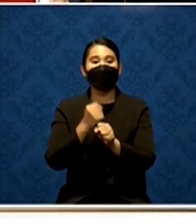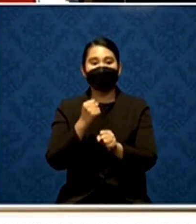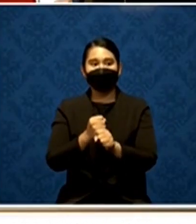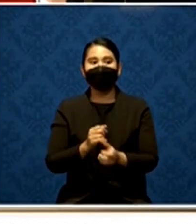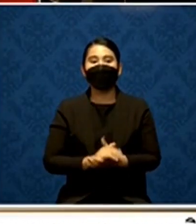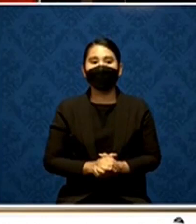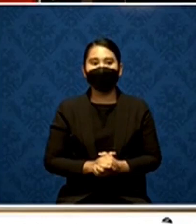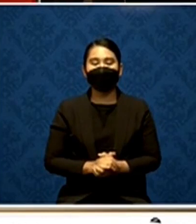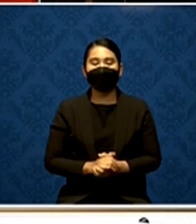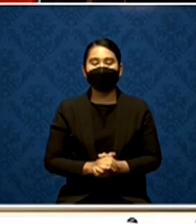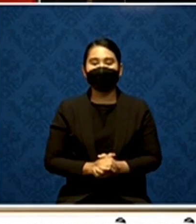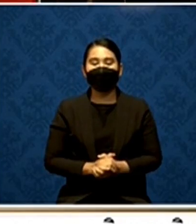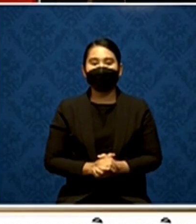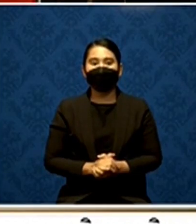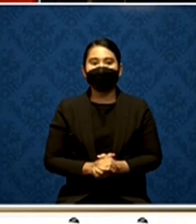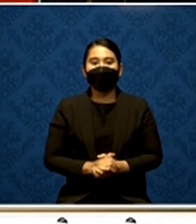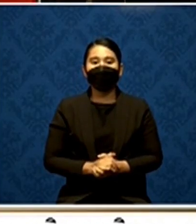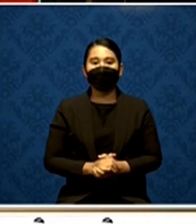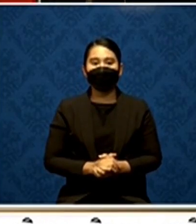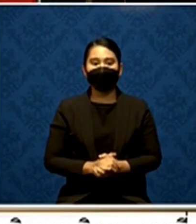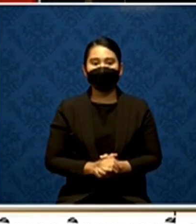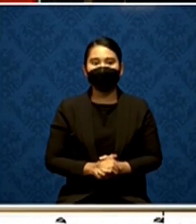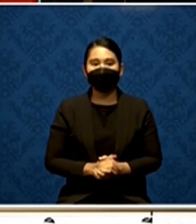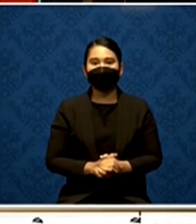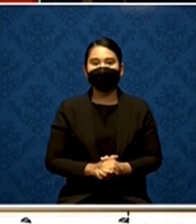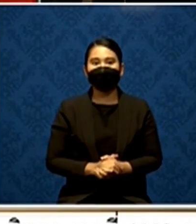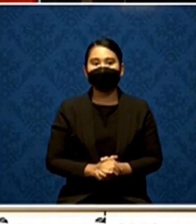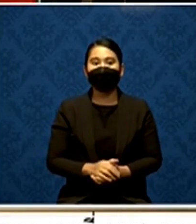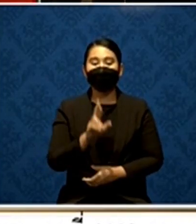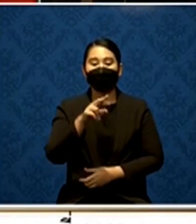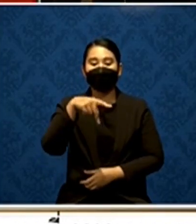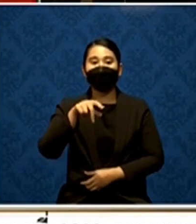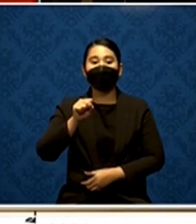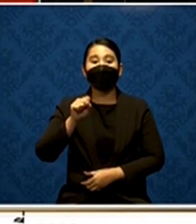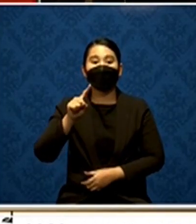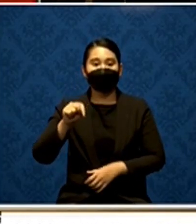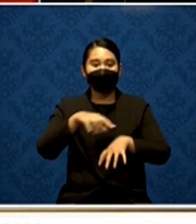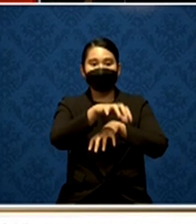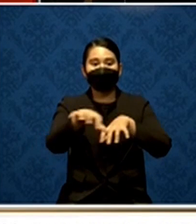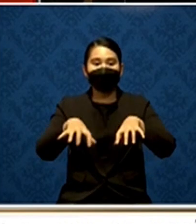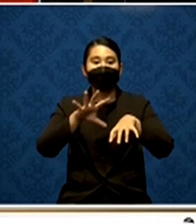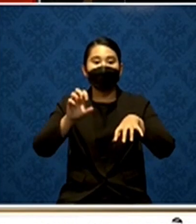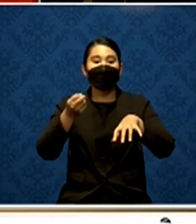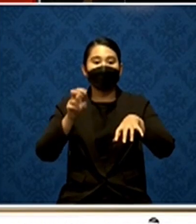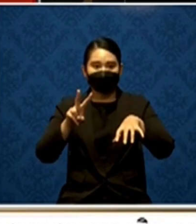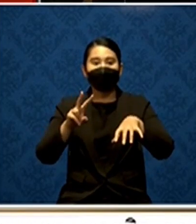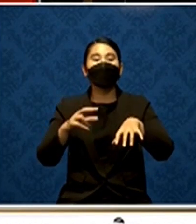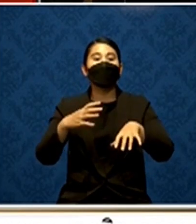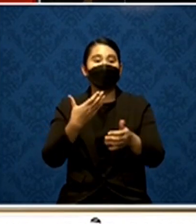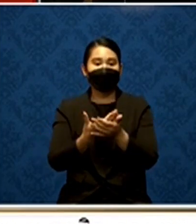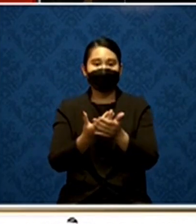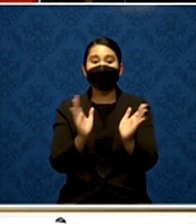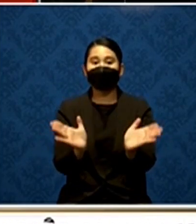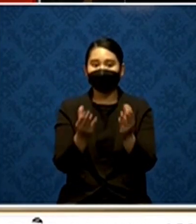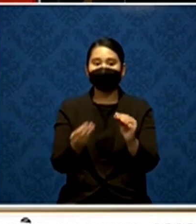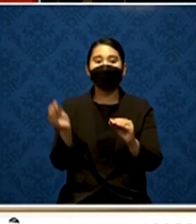พสต.ไปยังอบจ.สำหรับรพสต.512แห่งขอสนับสนุนเงินอุดหนุนทั่วไปเ